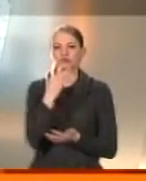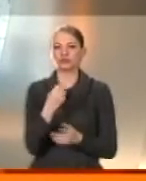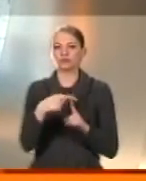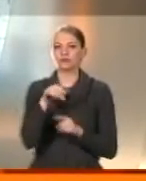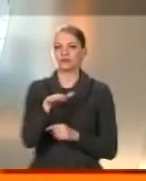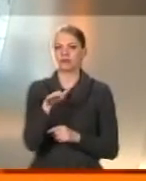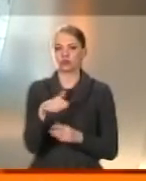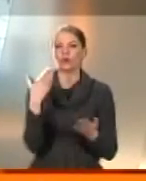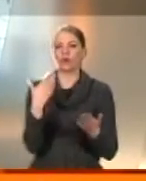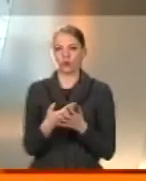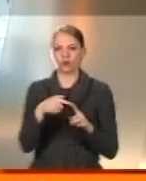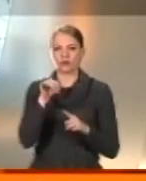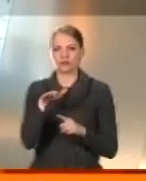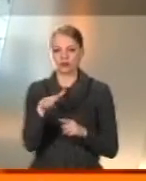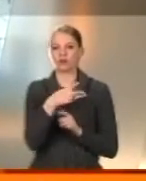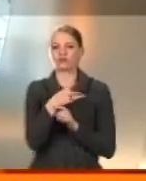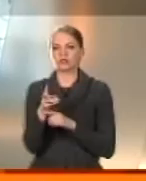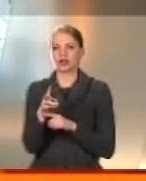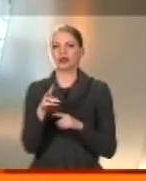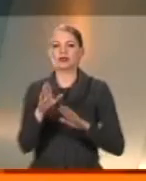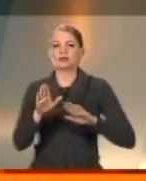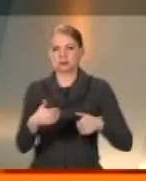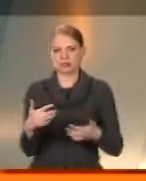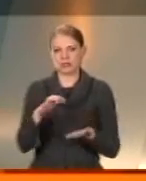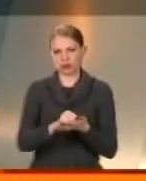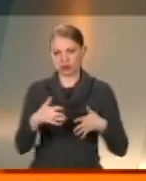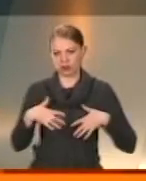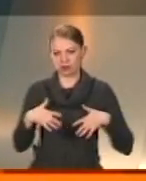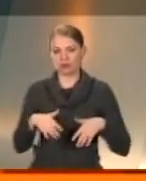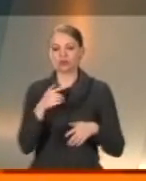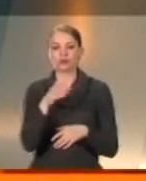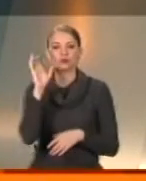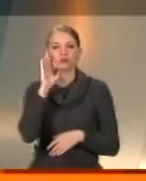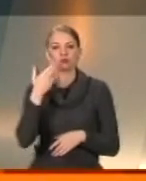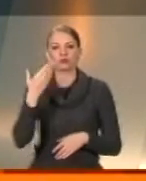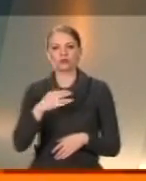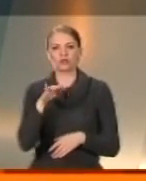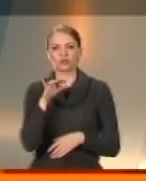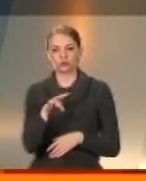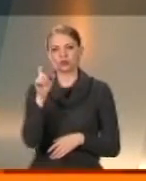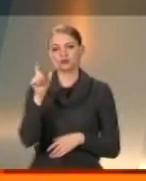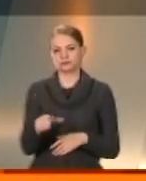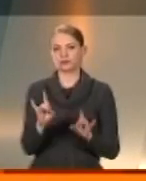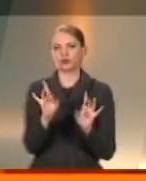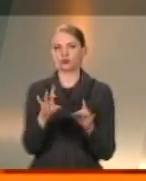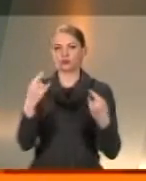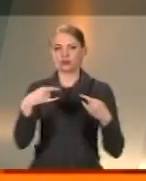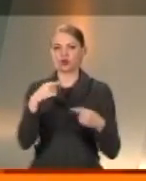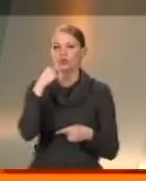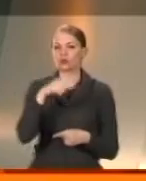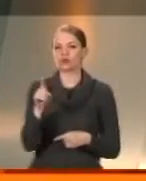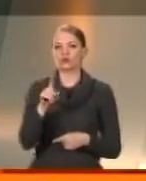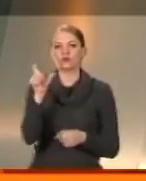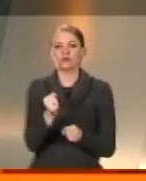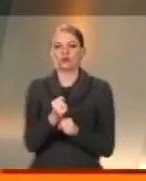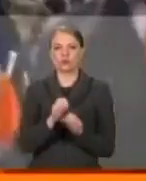й відео. Ось воно, зняти таке після захоплення півострову. Послухавши виступ Путіна, Шевцов розповів телеканалу «Росію», що